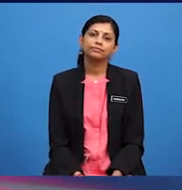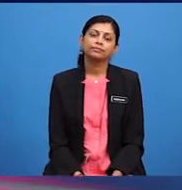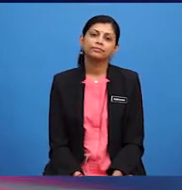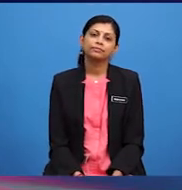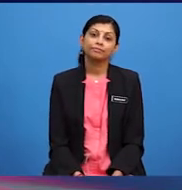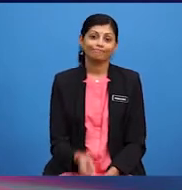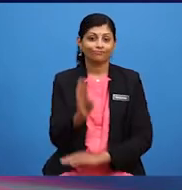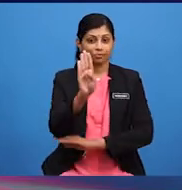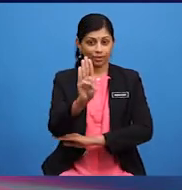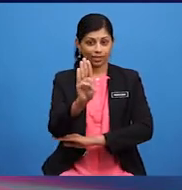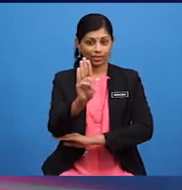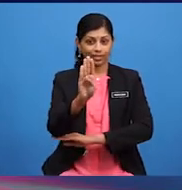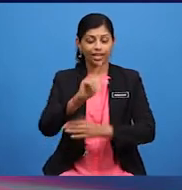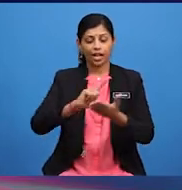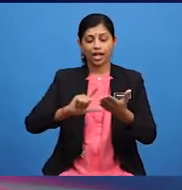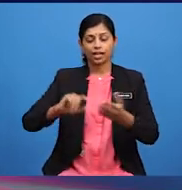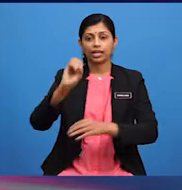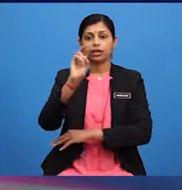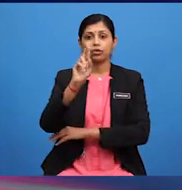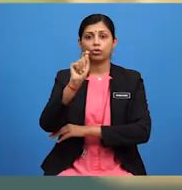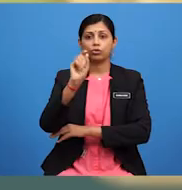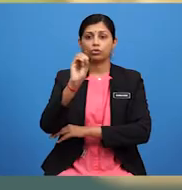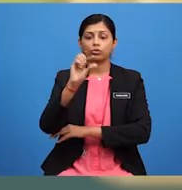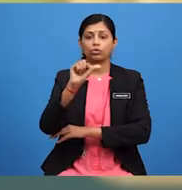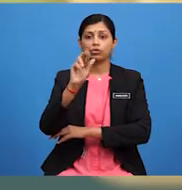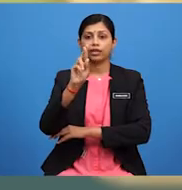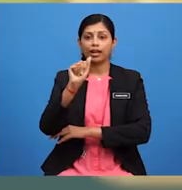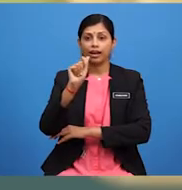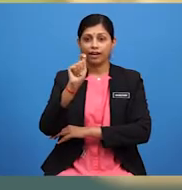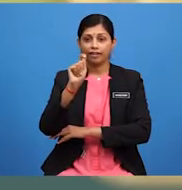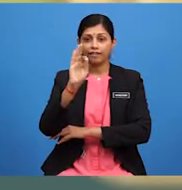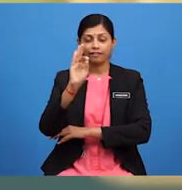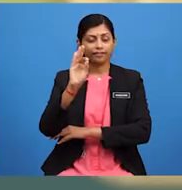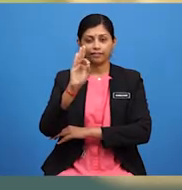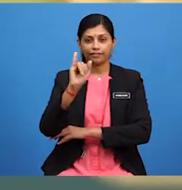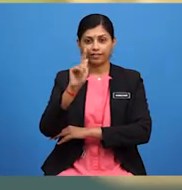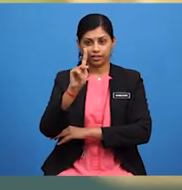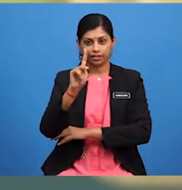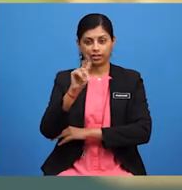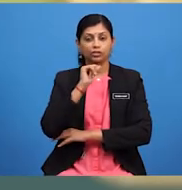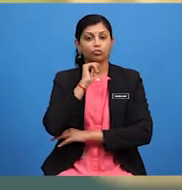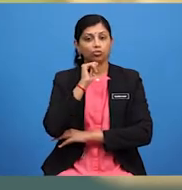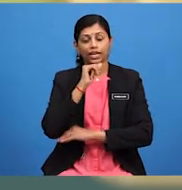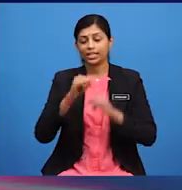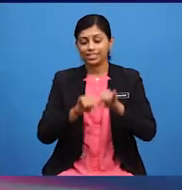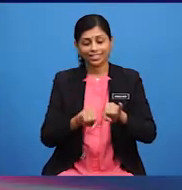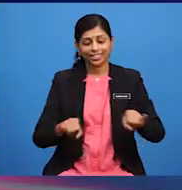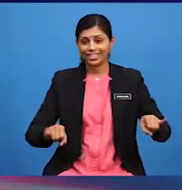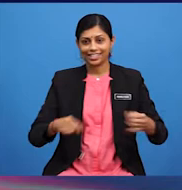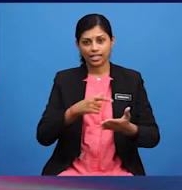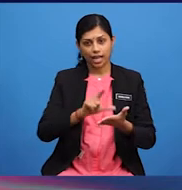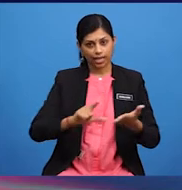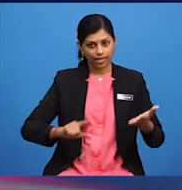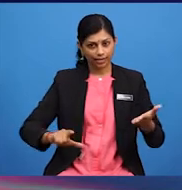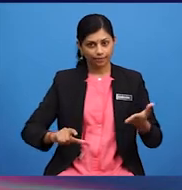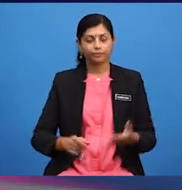B. lakaran ortografik. Baiklah murid-murid, tanpa membuang masa, kita